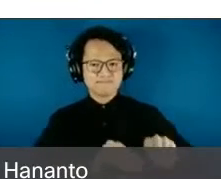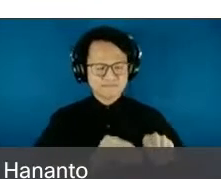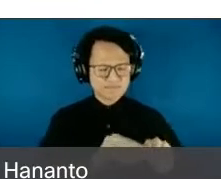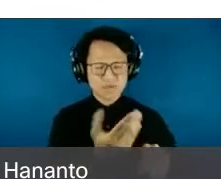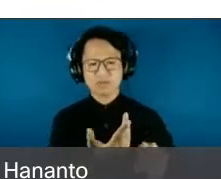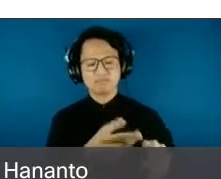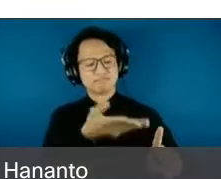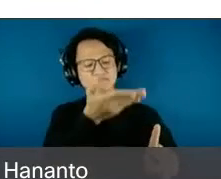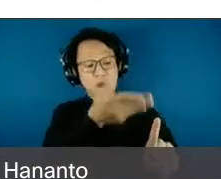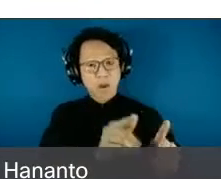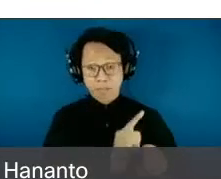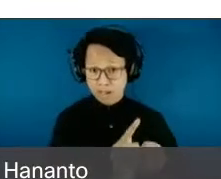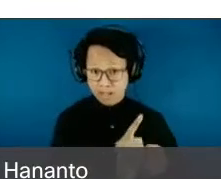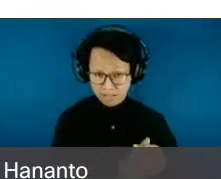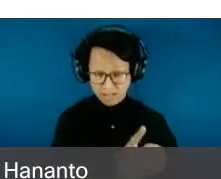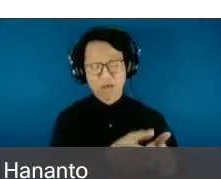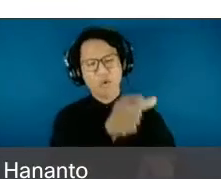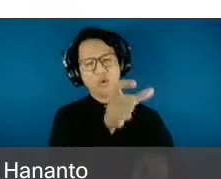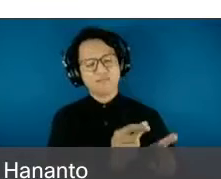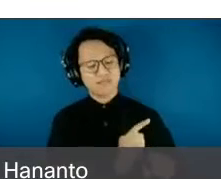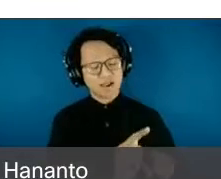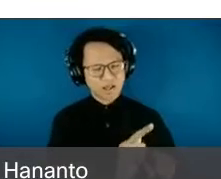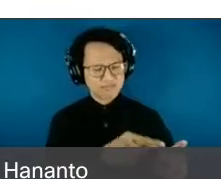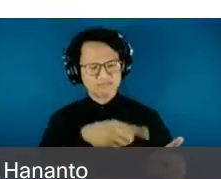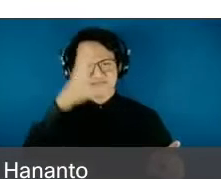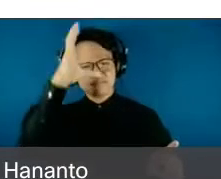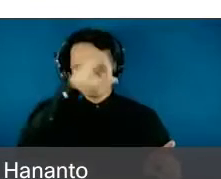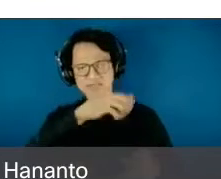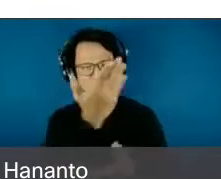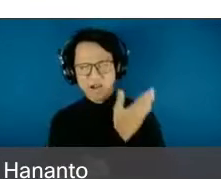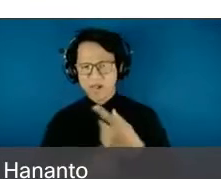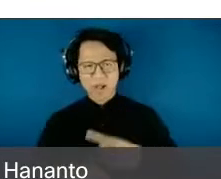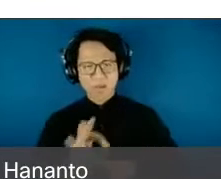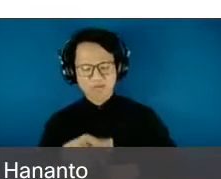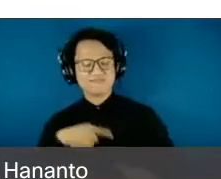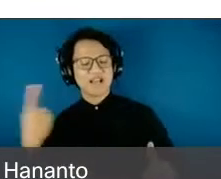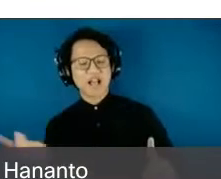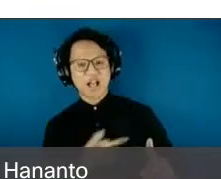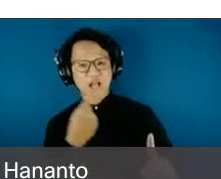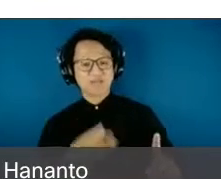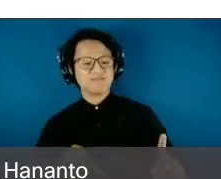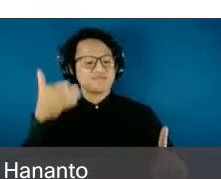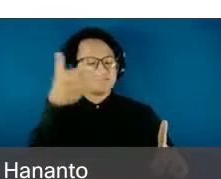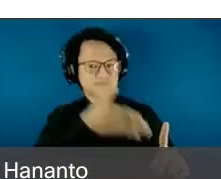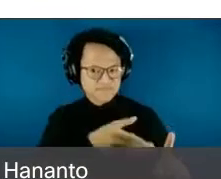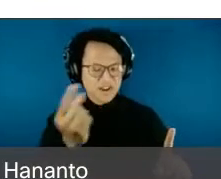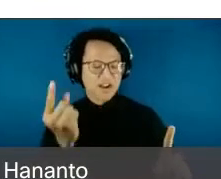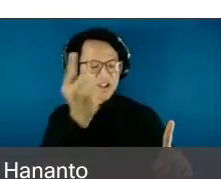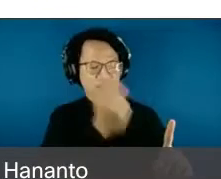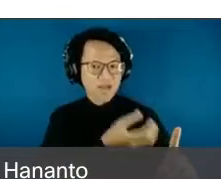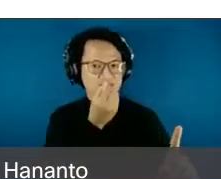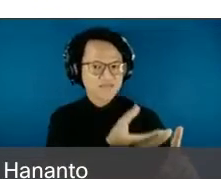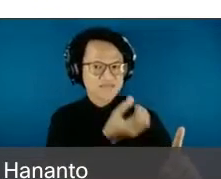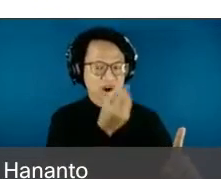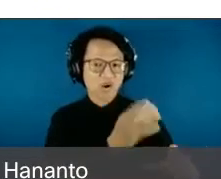disabilitas, maka kami ikut turun untuk bersatu membantu trainer untuk